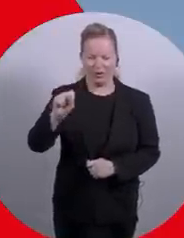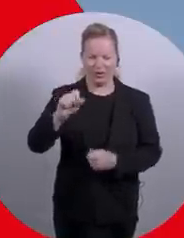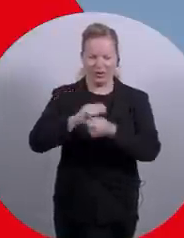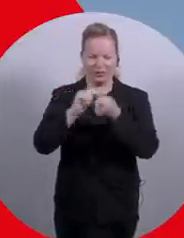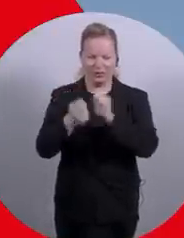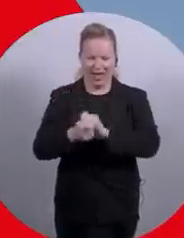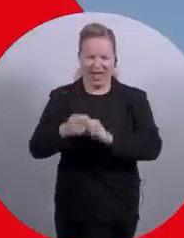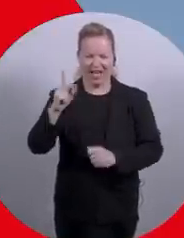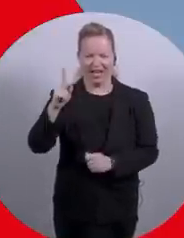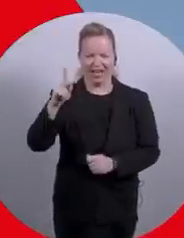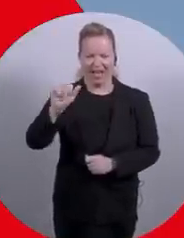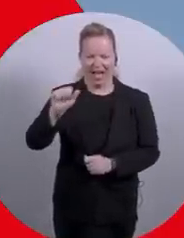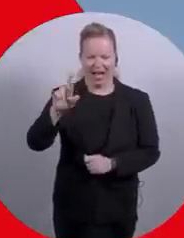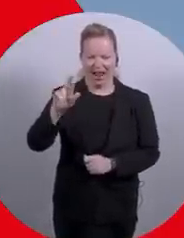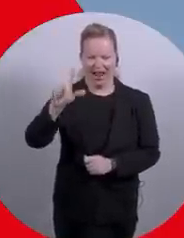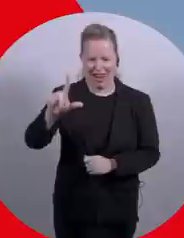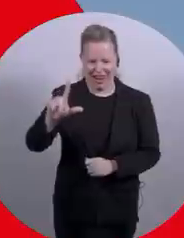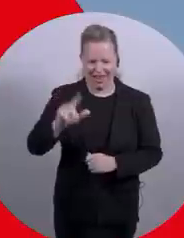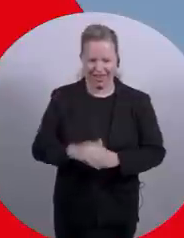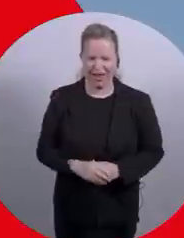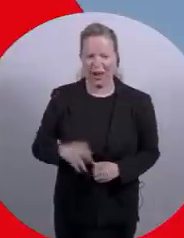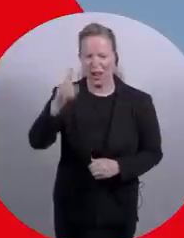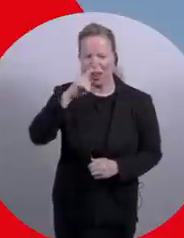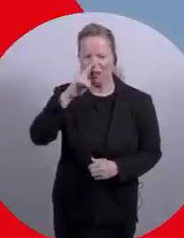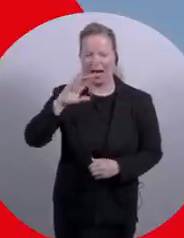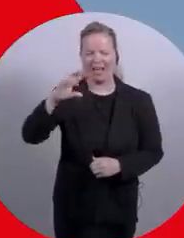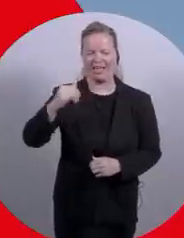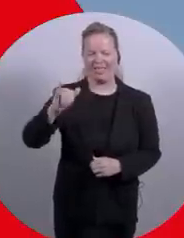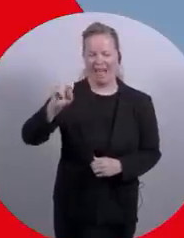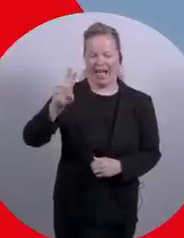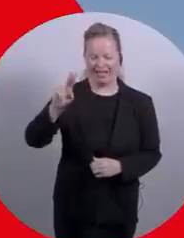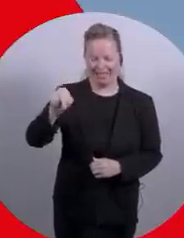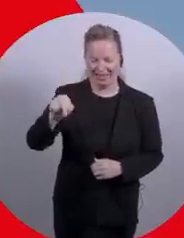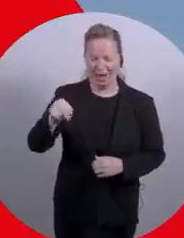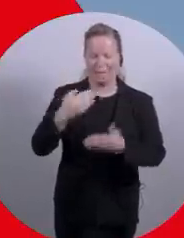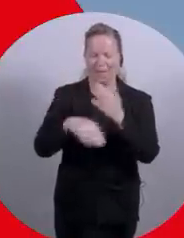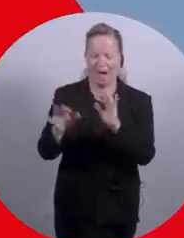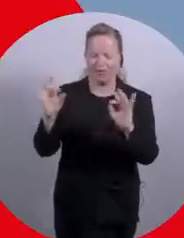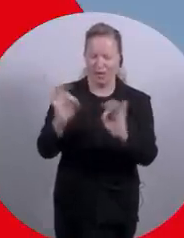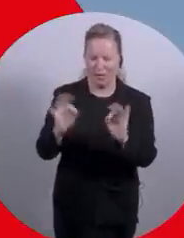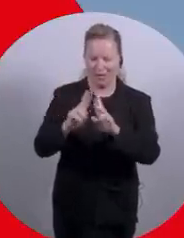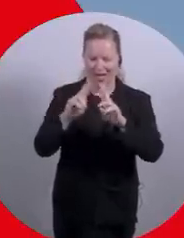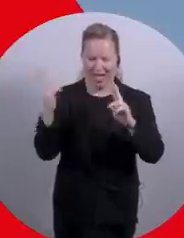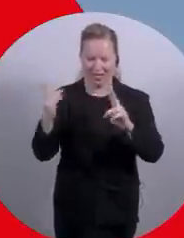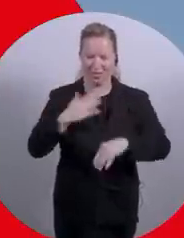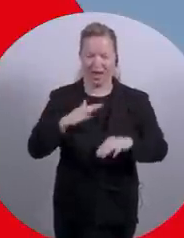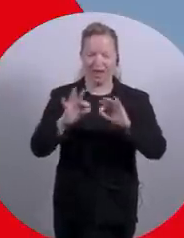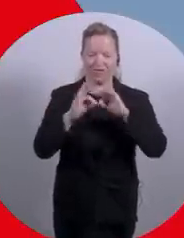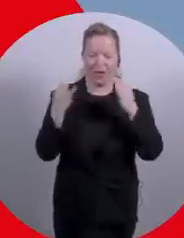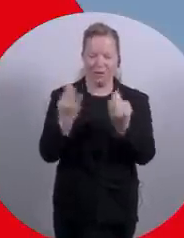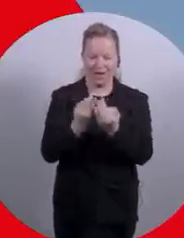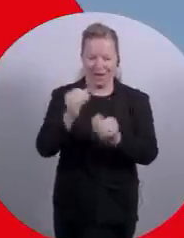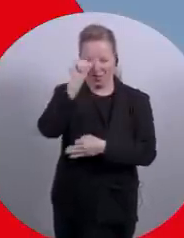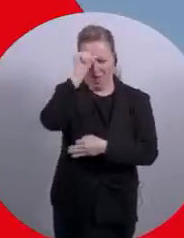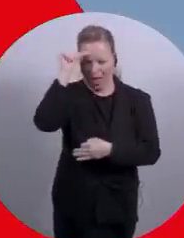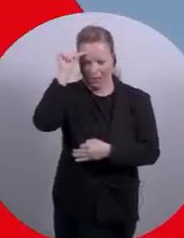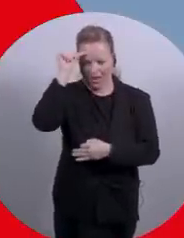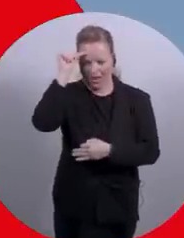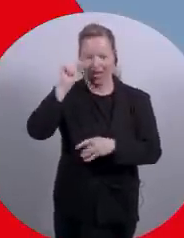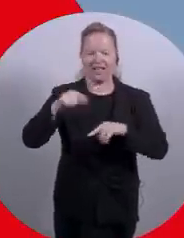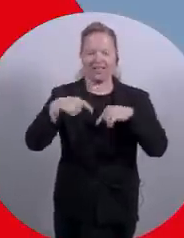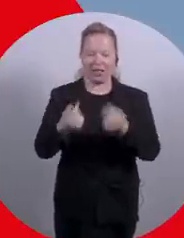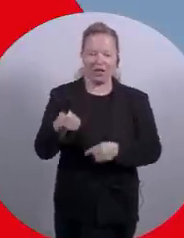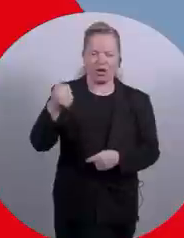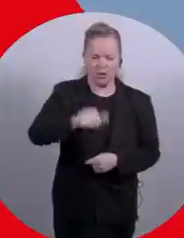Christian es gebe noch eine viel schlimmere Variante indem du bei meinem Familiennamen noch ein N